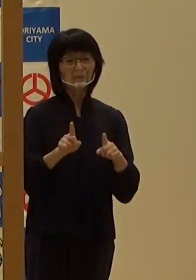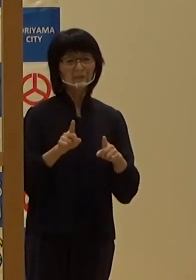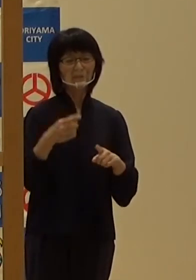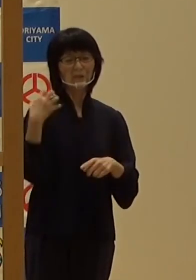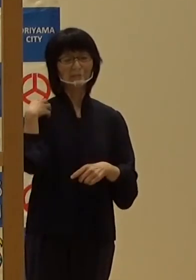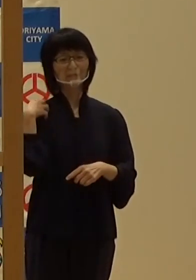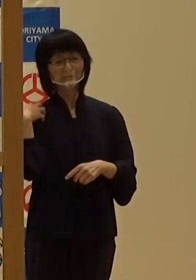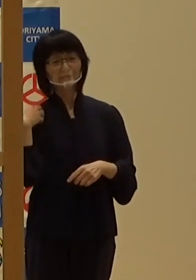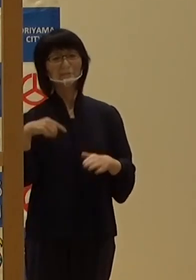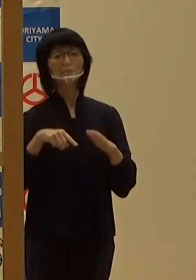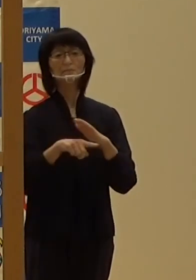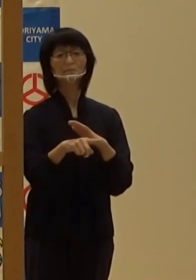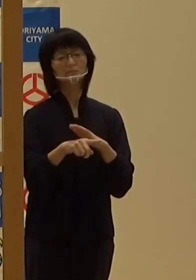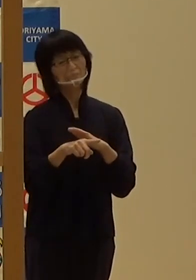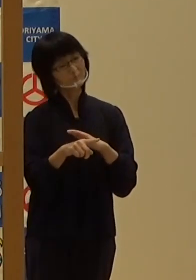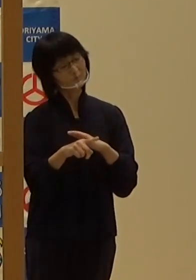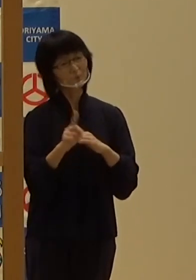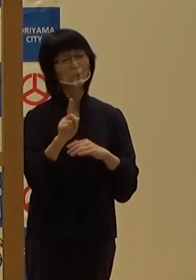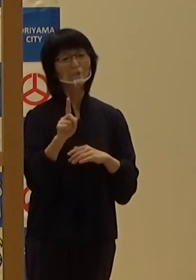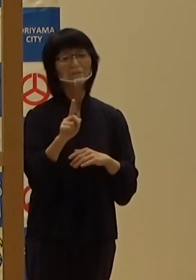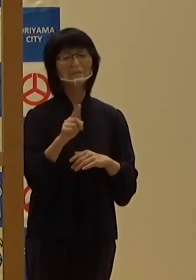かなり詭弁だと思うんですけど。